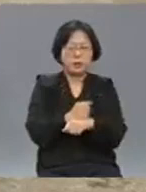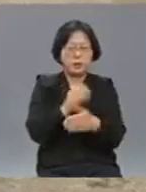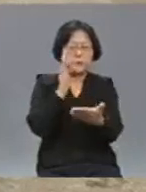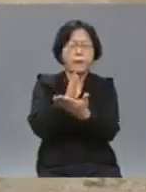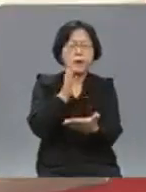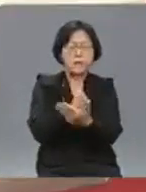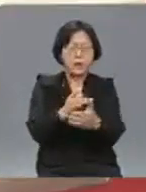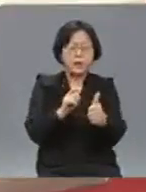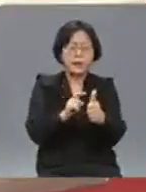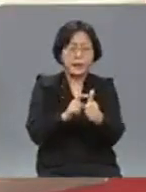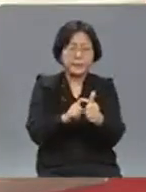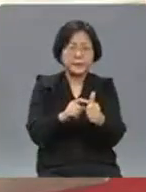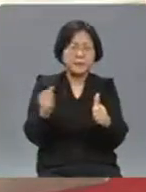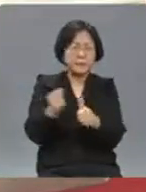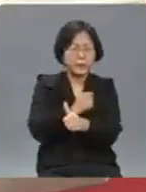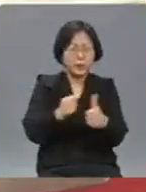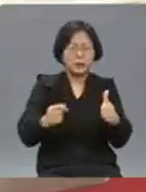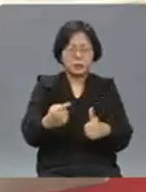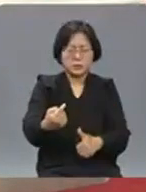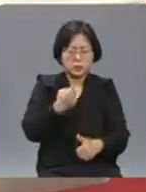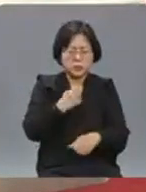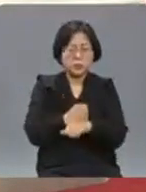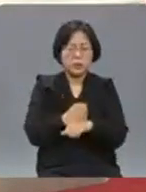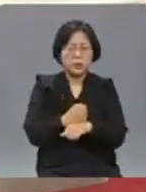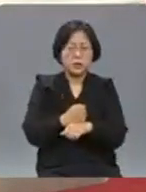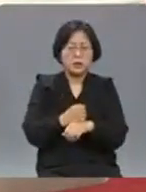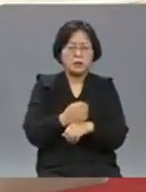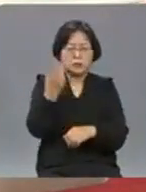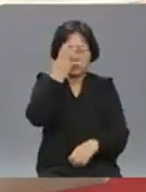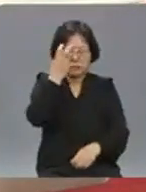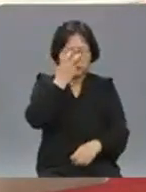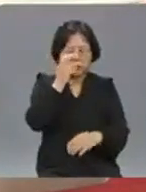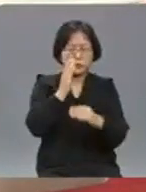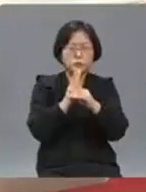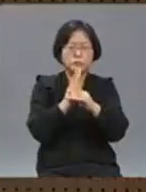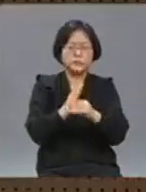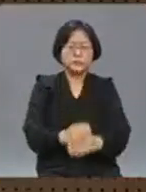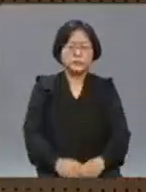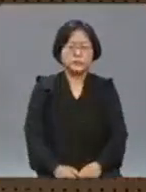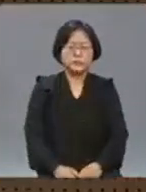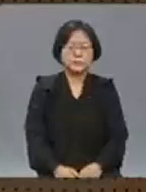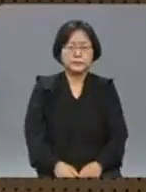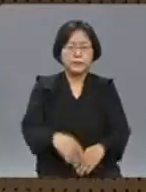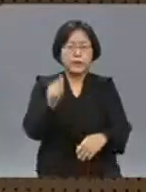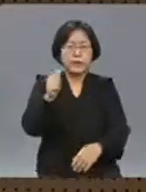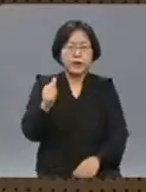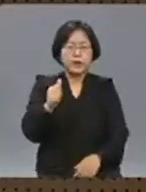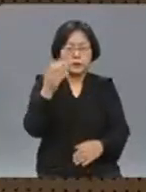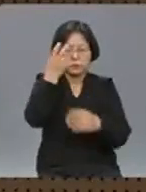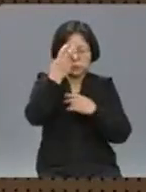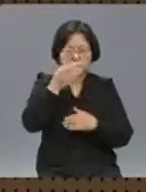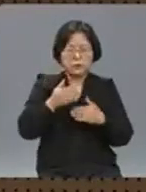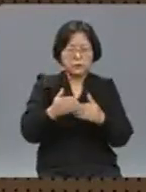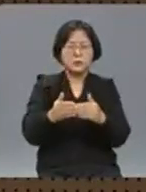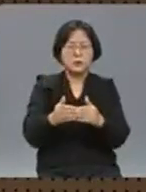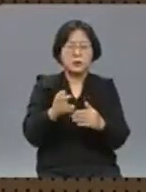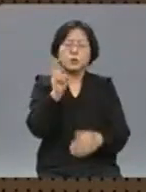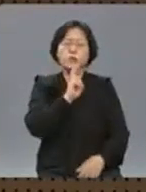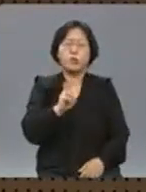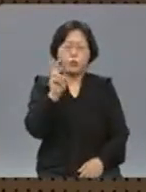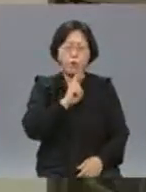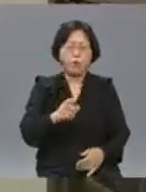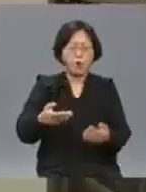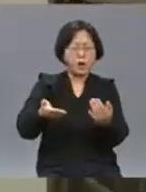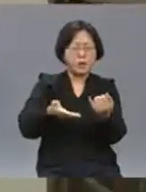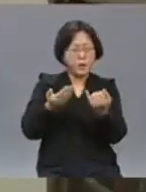말리는 남직원을 폭행했다는 신고가 접수돼 국무조정실 조사를 받았다고 밝혔습니다. A씨는 조사 과정에서 노래 경연